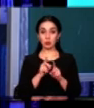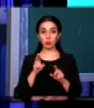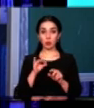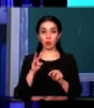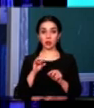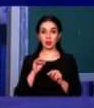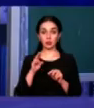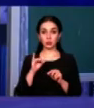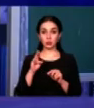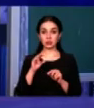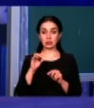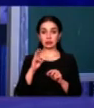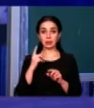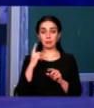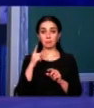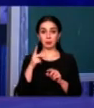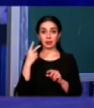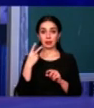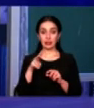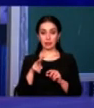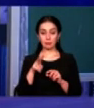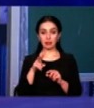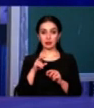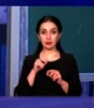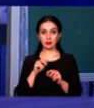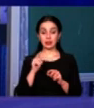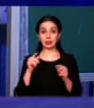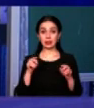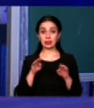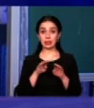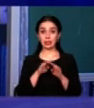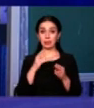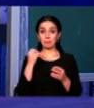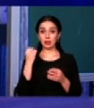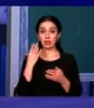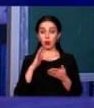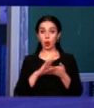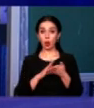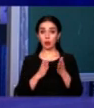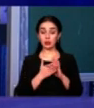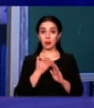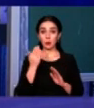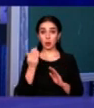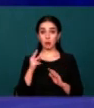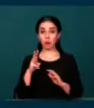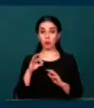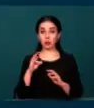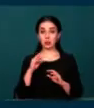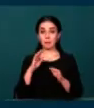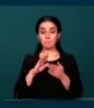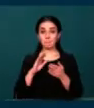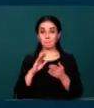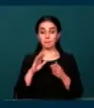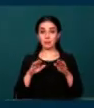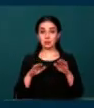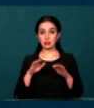Polibutadienning polimerlanish darajasi 1020 ga tengligini bilgan holda polimerning molekulyar massasini